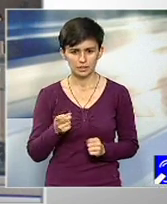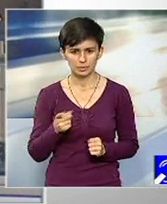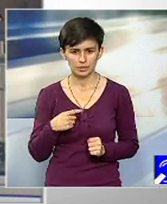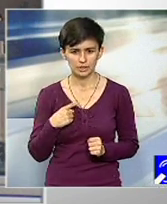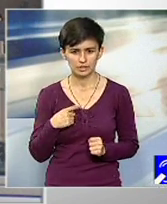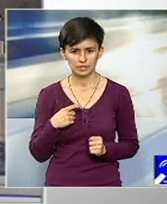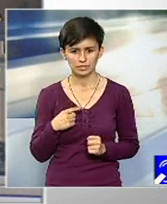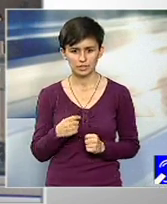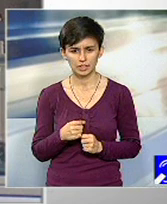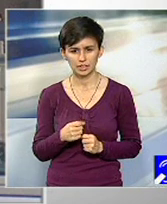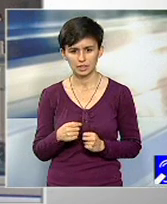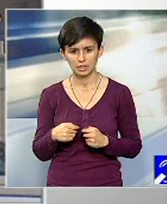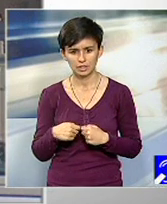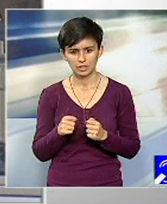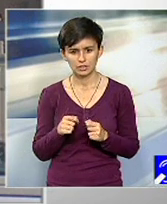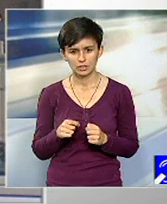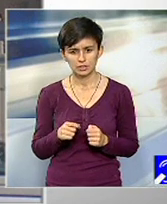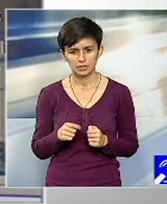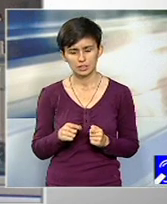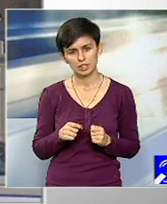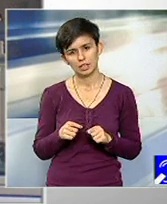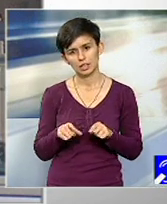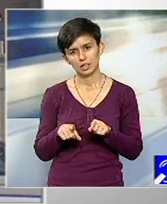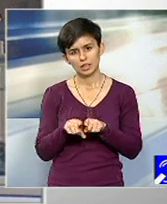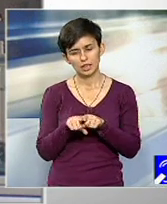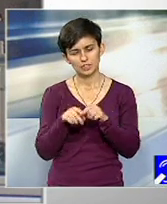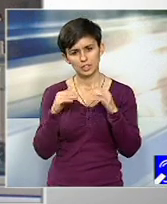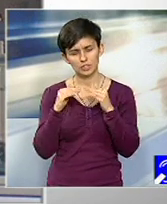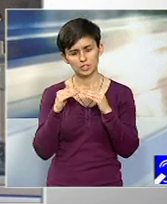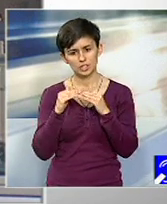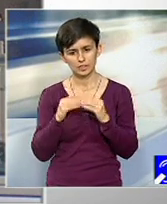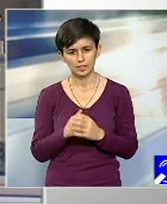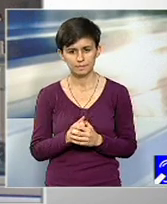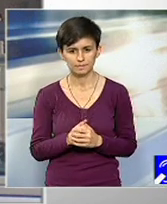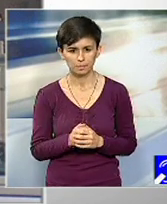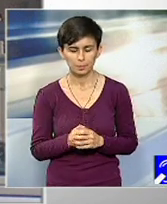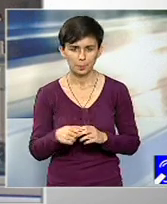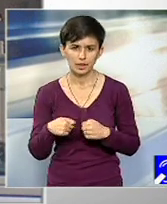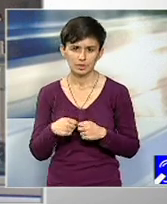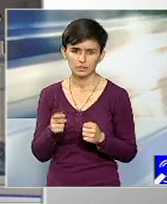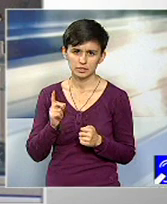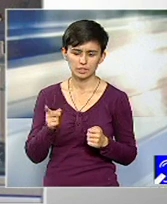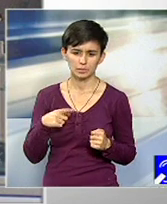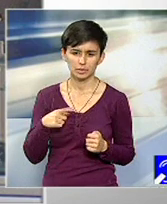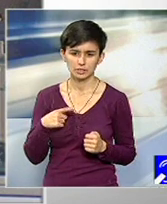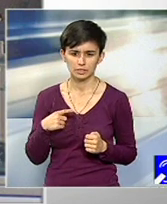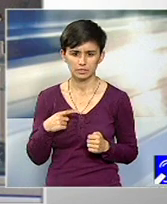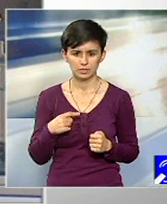comun. Fiind jocul special pentru deficienți de vedere, toți trebuie să fie